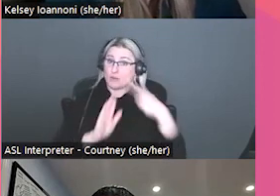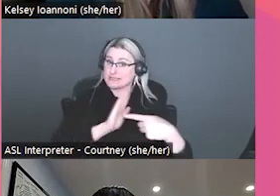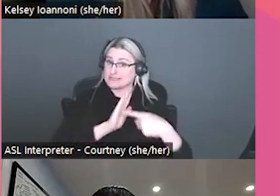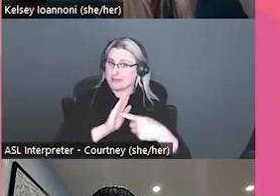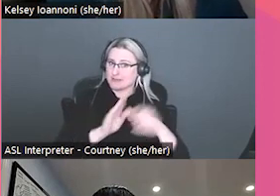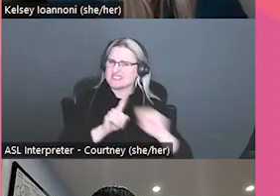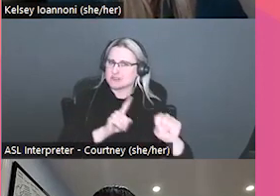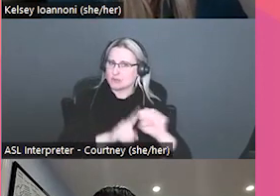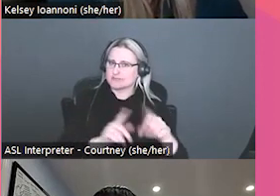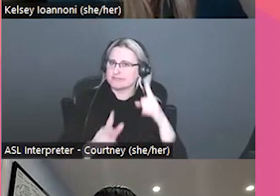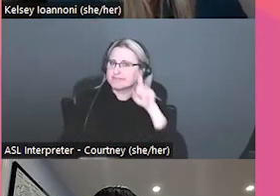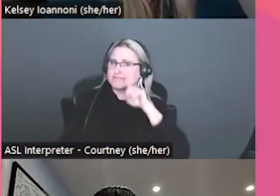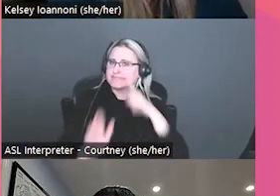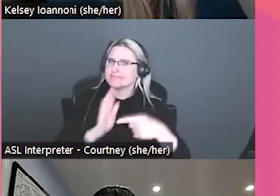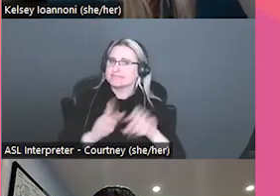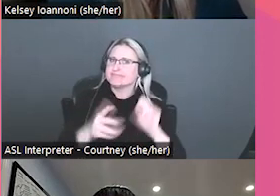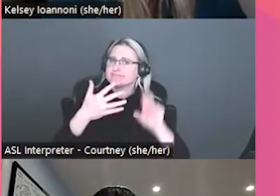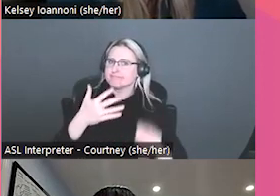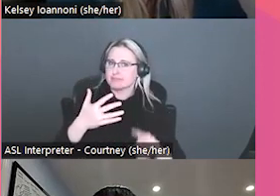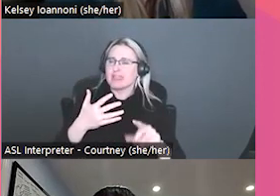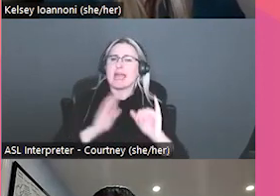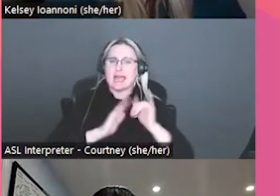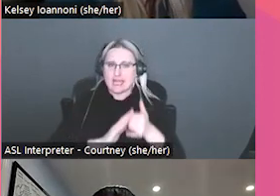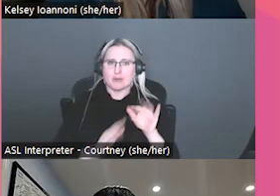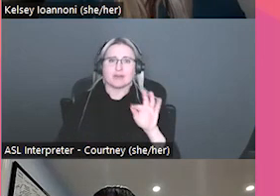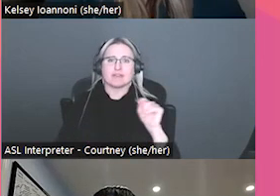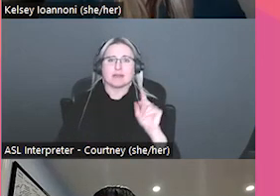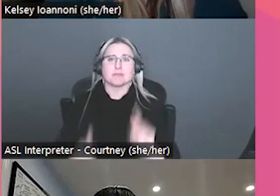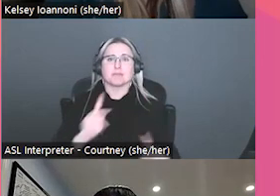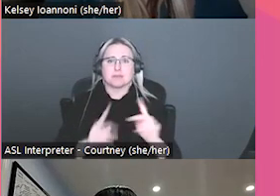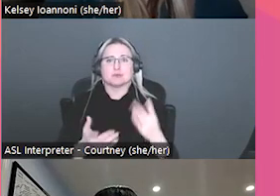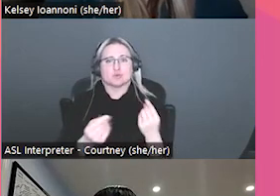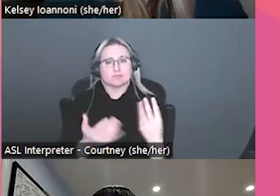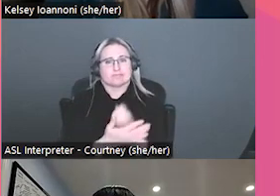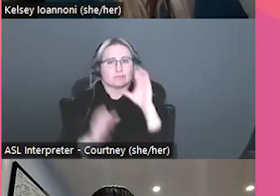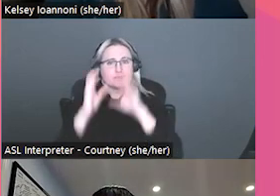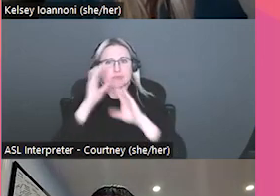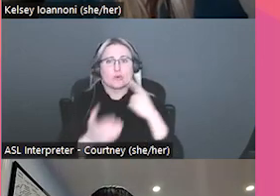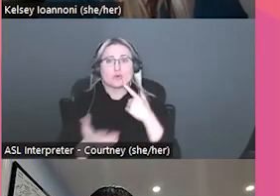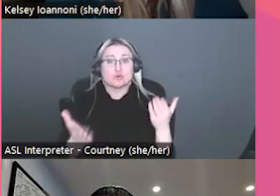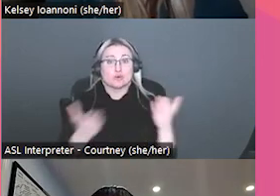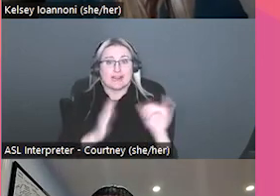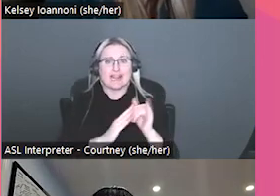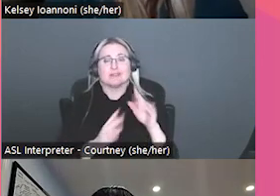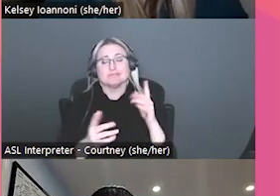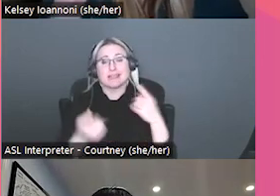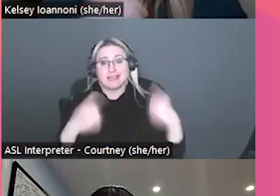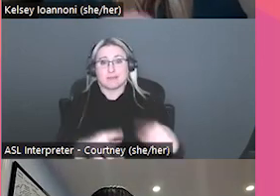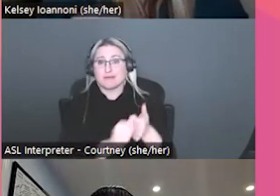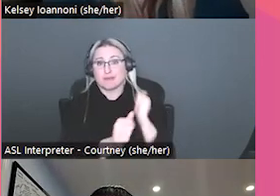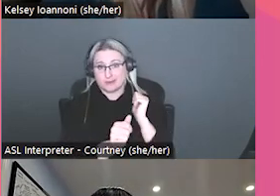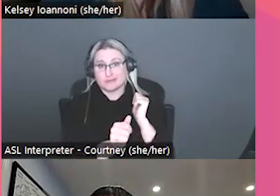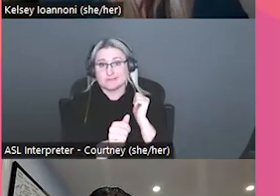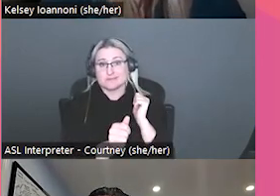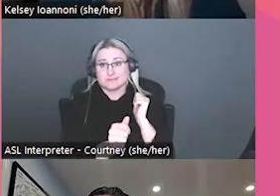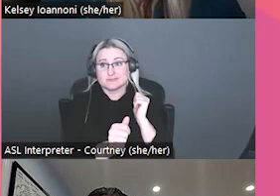elle craint cela dans tous les milieux et cela, évidemment, a un effet sur la façon dont les personnes grosses recherchent